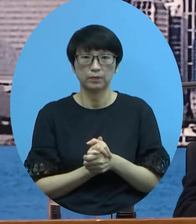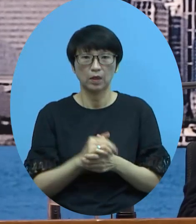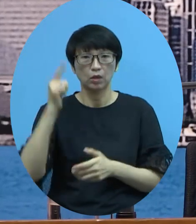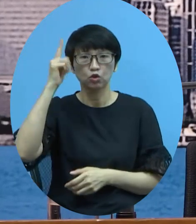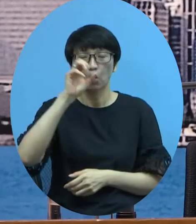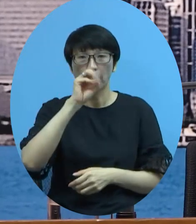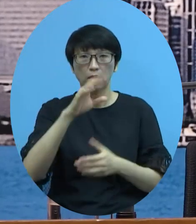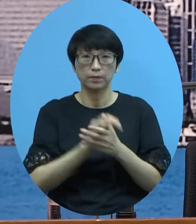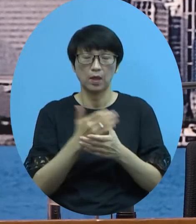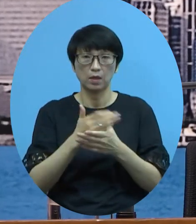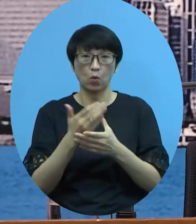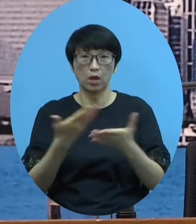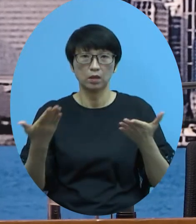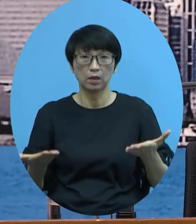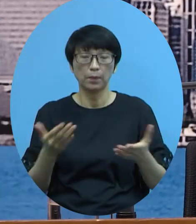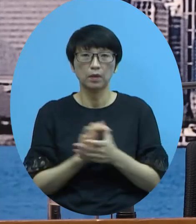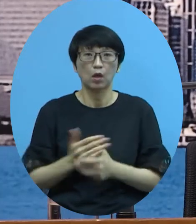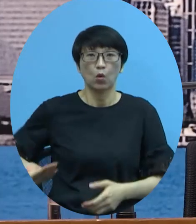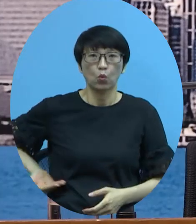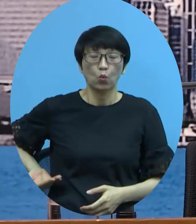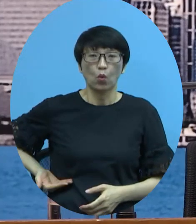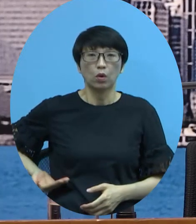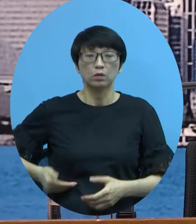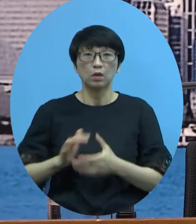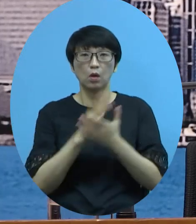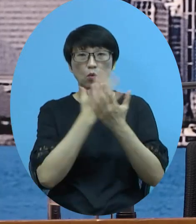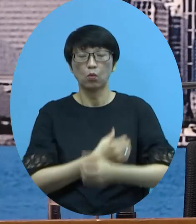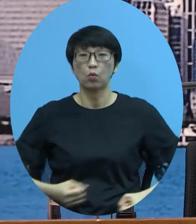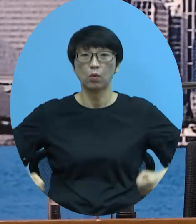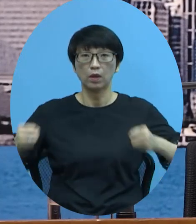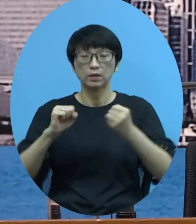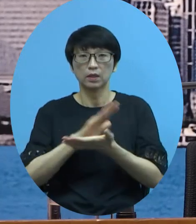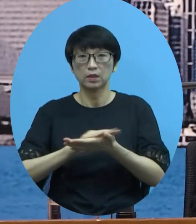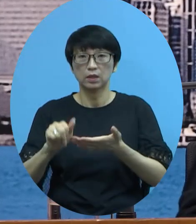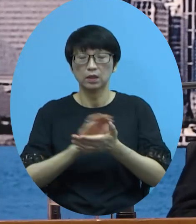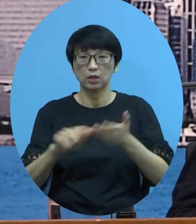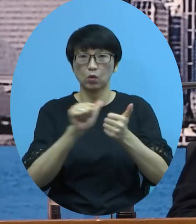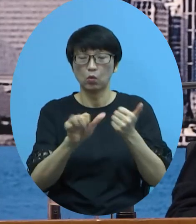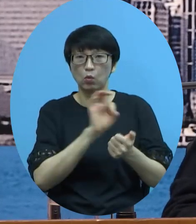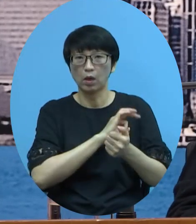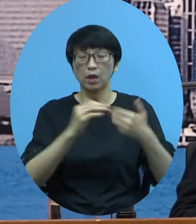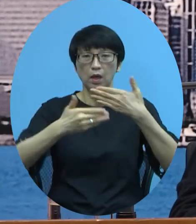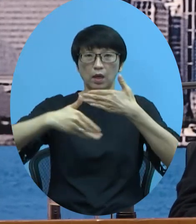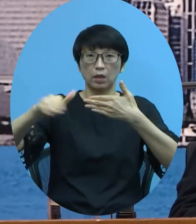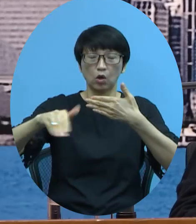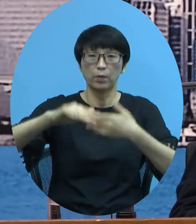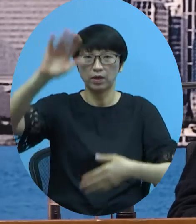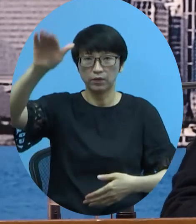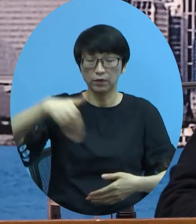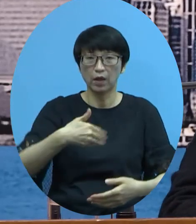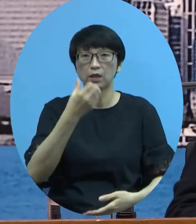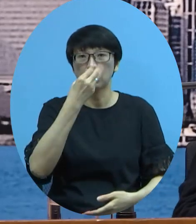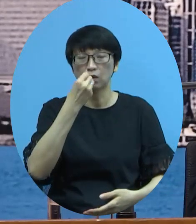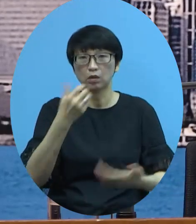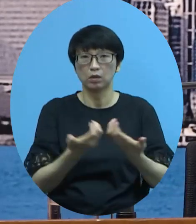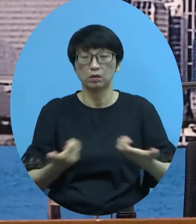下，因為今日廣東省衛健委就通報就話有一宗境外輸入病例啦，其實嗰、那個case 咧就喺香港隔